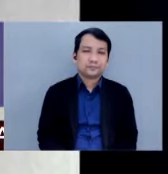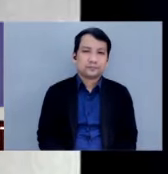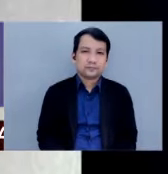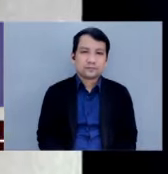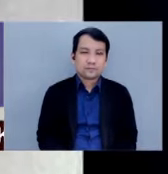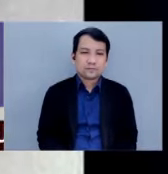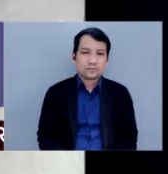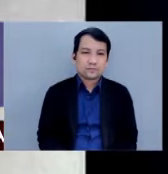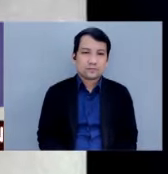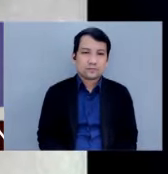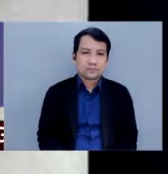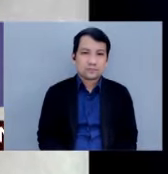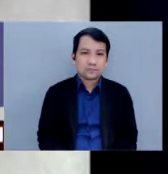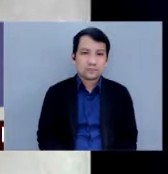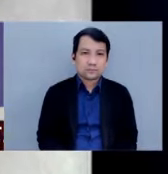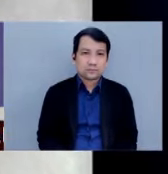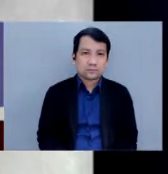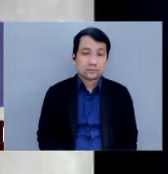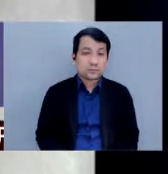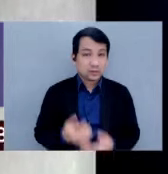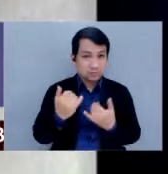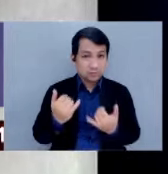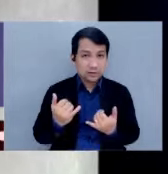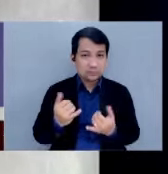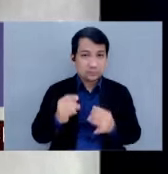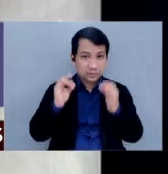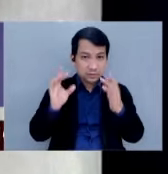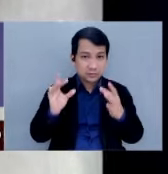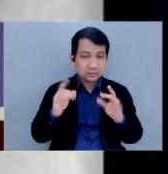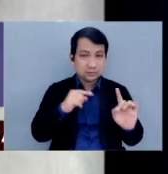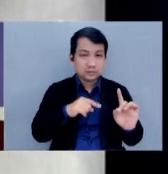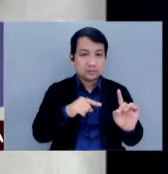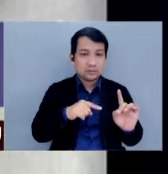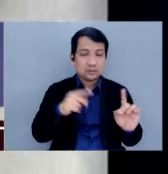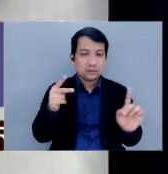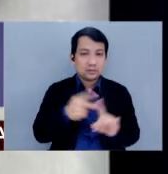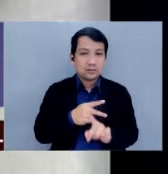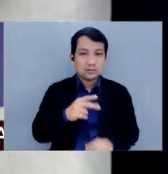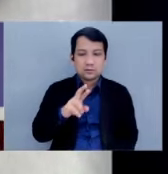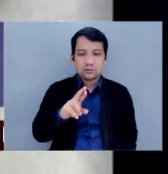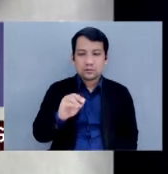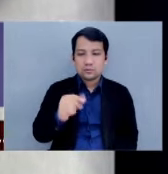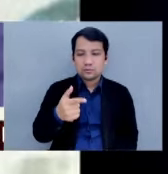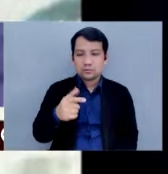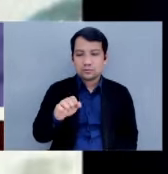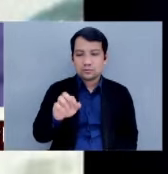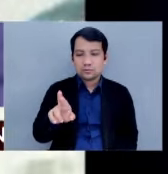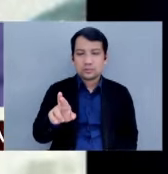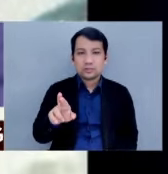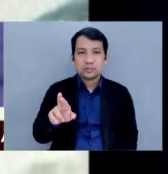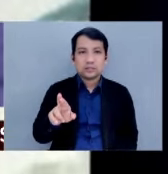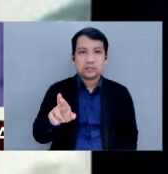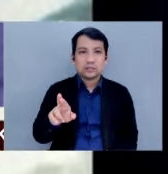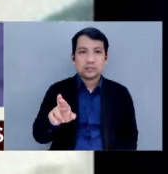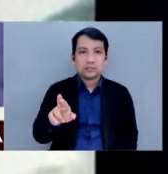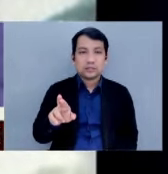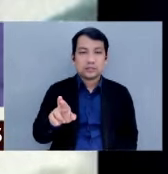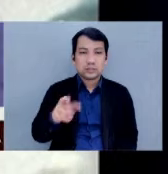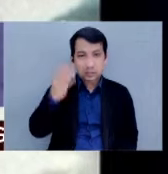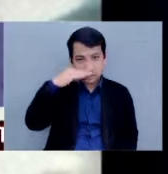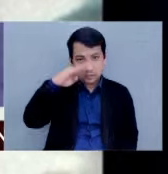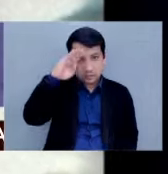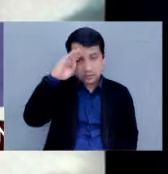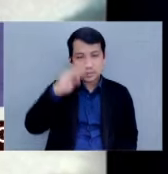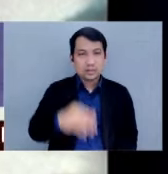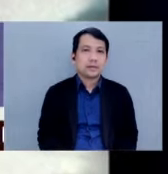Nakikilamay lang, pero ngayon kritikal ang lagay ng biktimang si Roger sa General Mariano Alvarez sa Cavite.